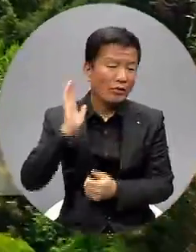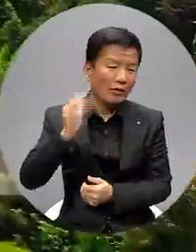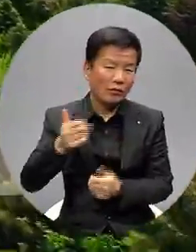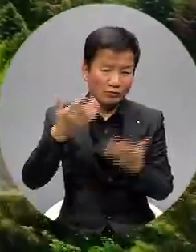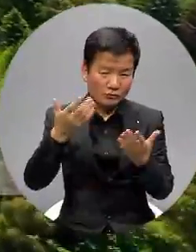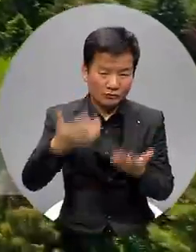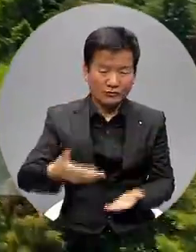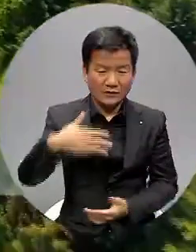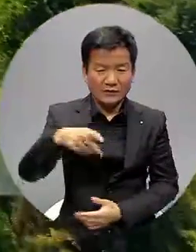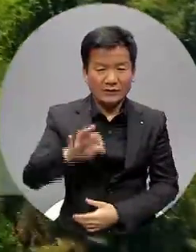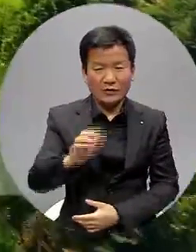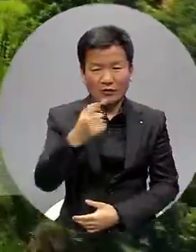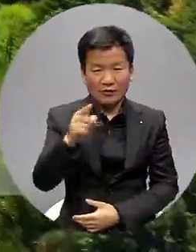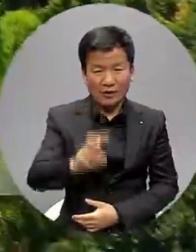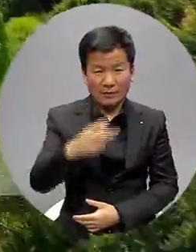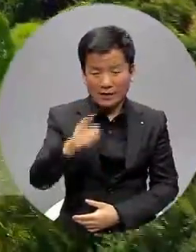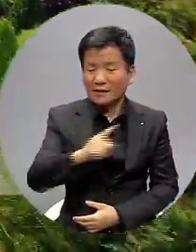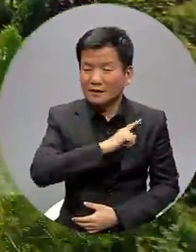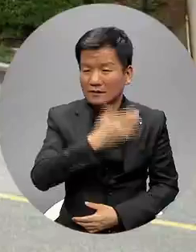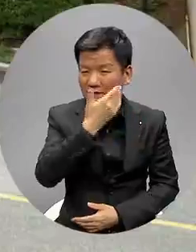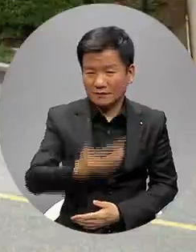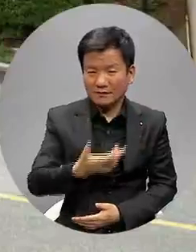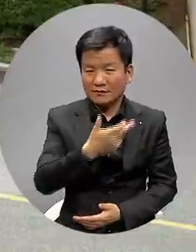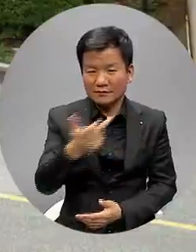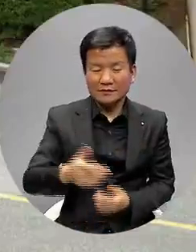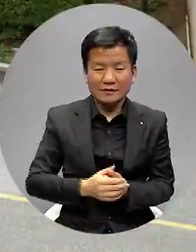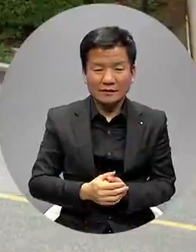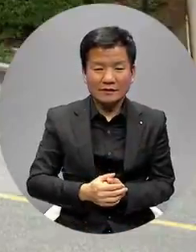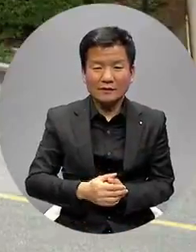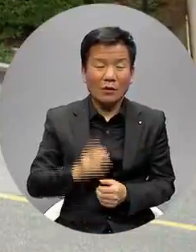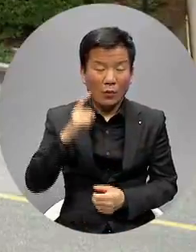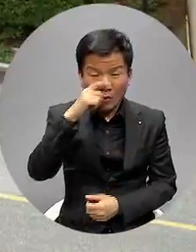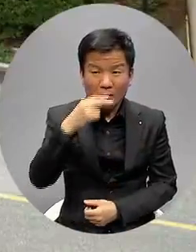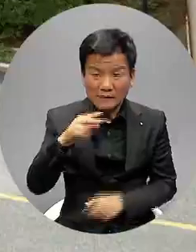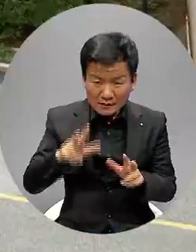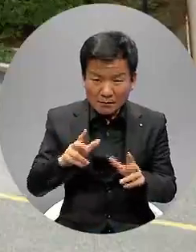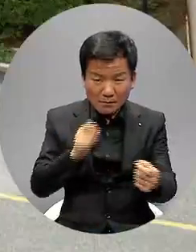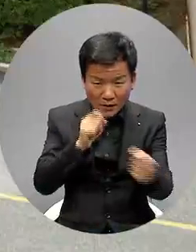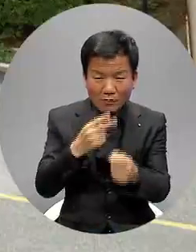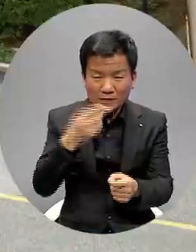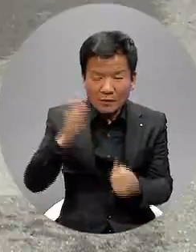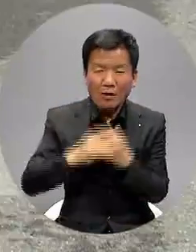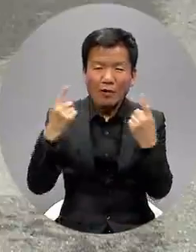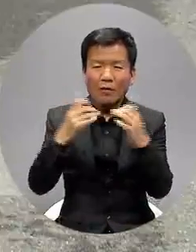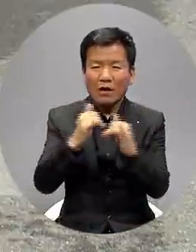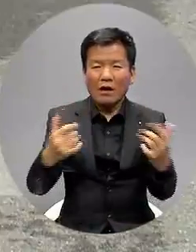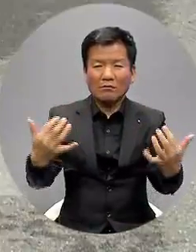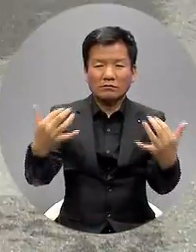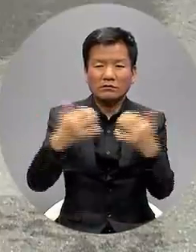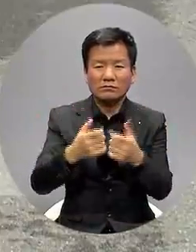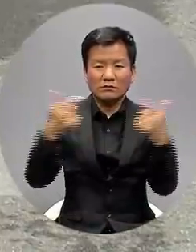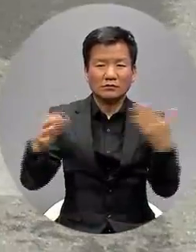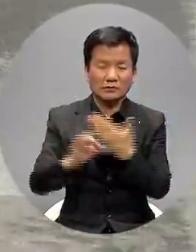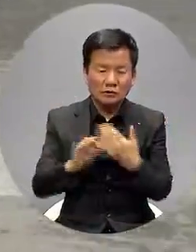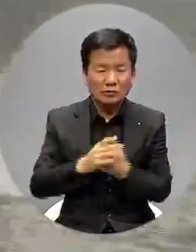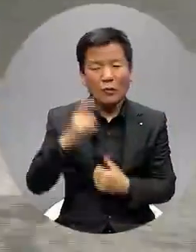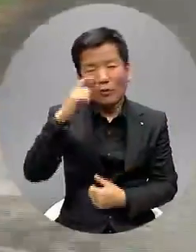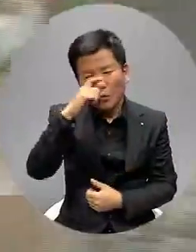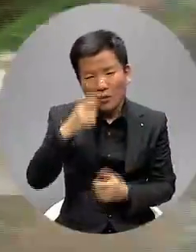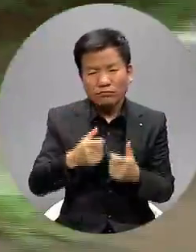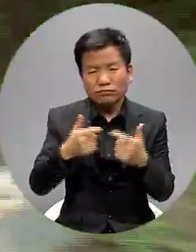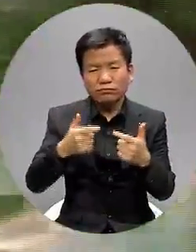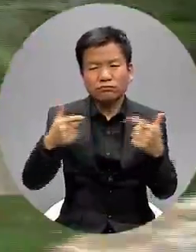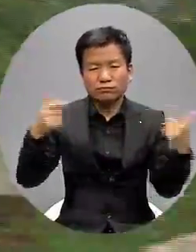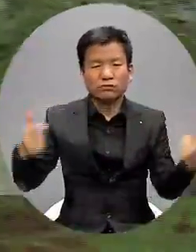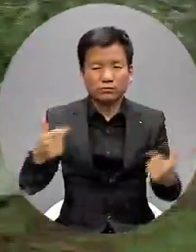청남대 개발이 가장 큰 걱정. 당장 눈에 띄는 오염이 없더라도 관광객이 몰리면 다양한 경로로 오염물이